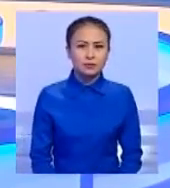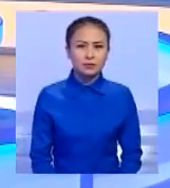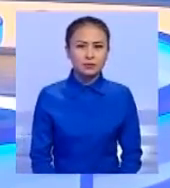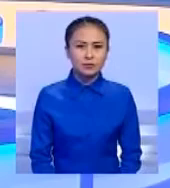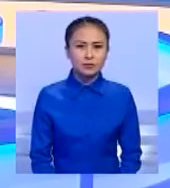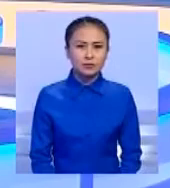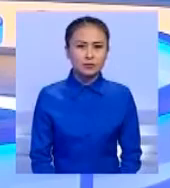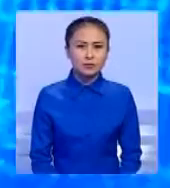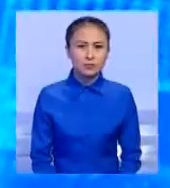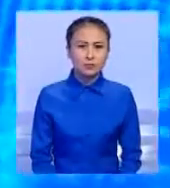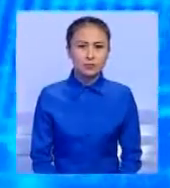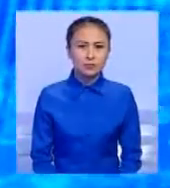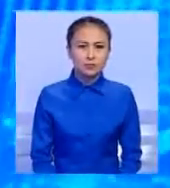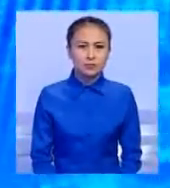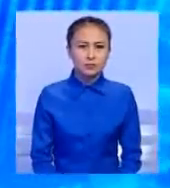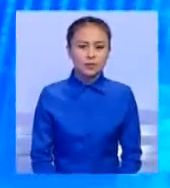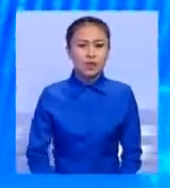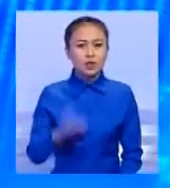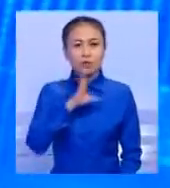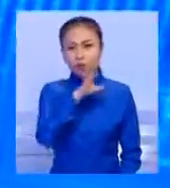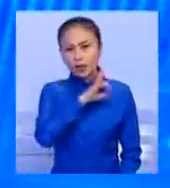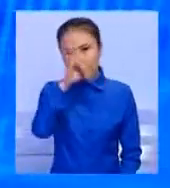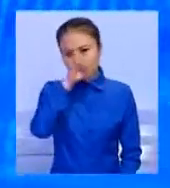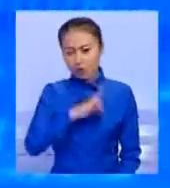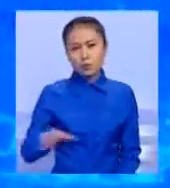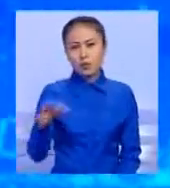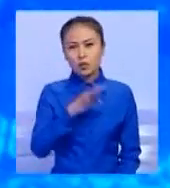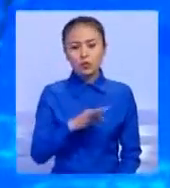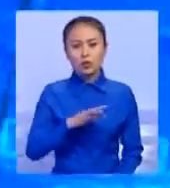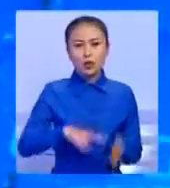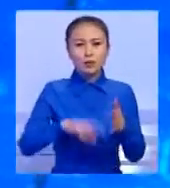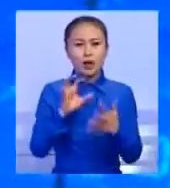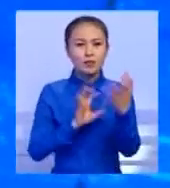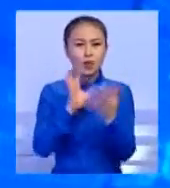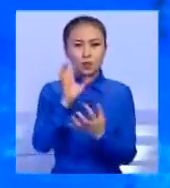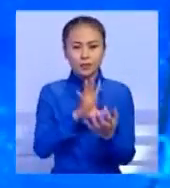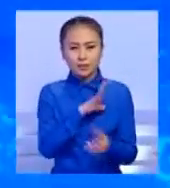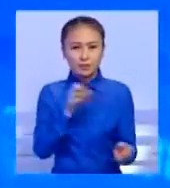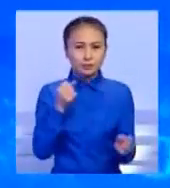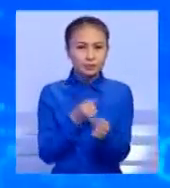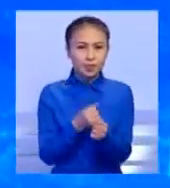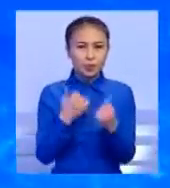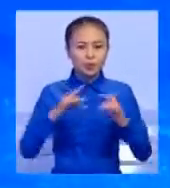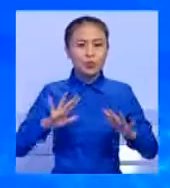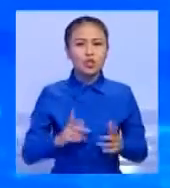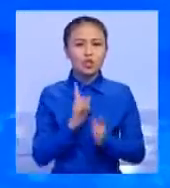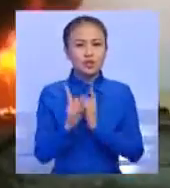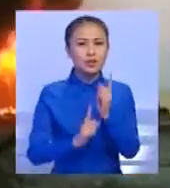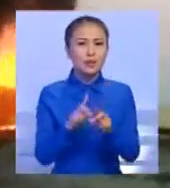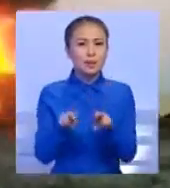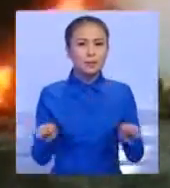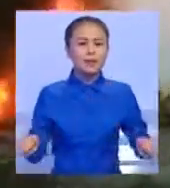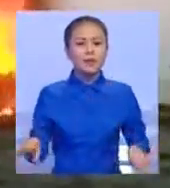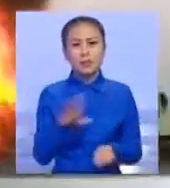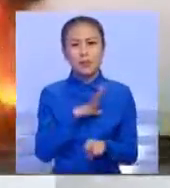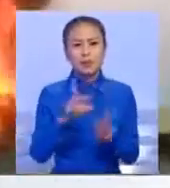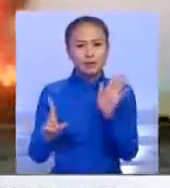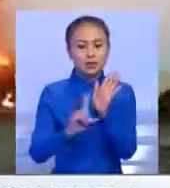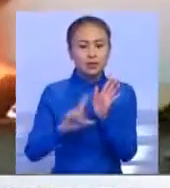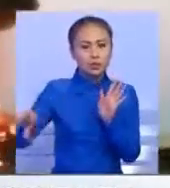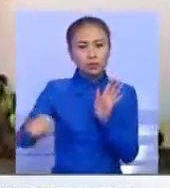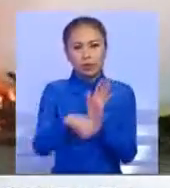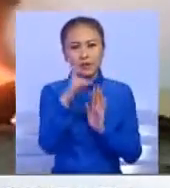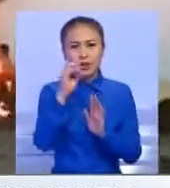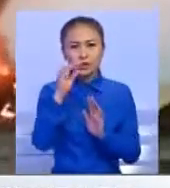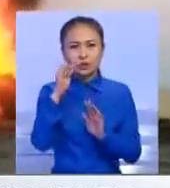Сәрсенбаева. Солтүстік Қазақстан облысында жолаушылар мінген автобус жол апатына ұшырады. Оқыс оқиға Жезқазған Петропавл